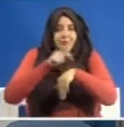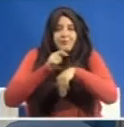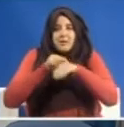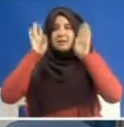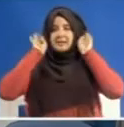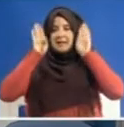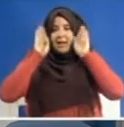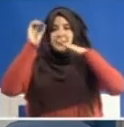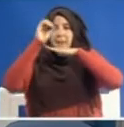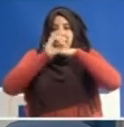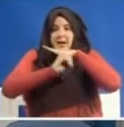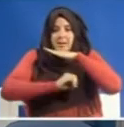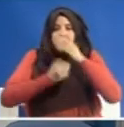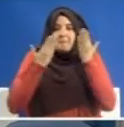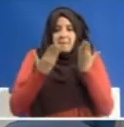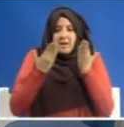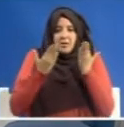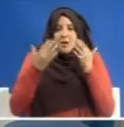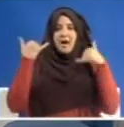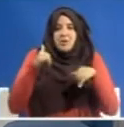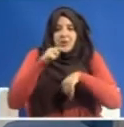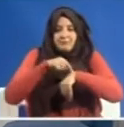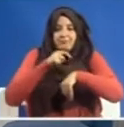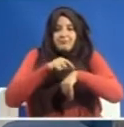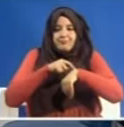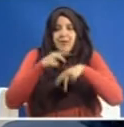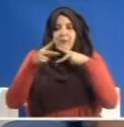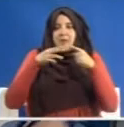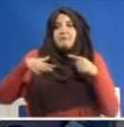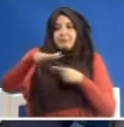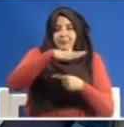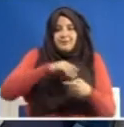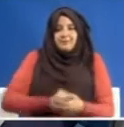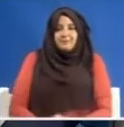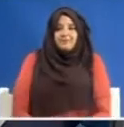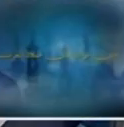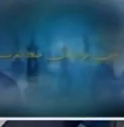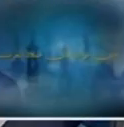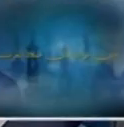مشاهدينا الأعزاء إلى أذان صلاة المغرب حسب توقيت الجزائر العاصمة وضواحيها.